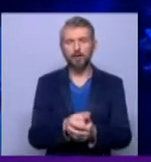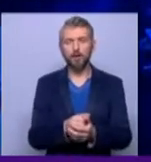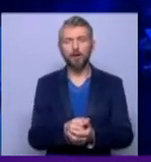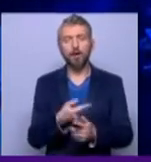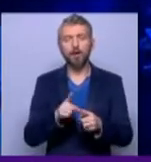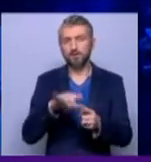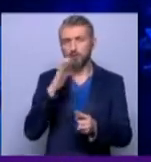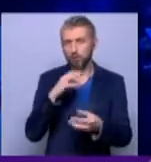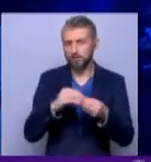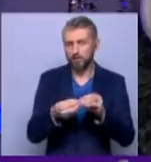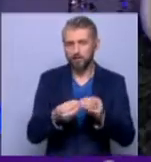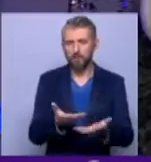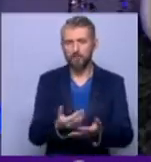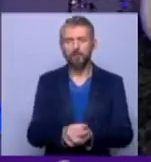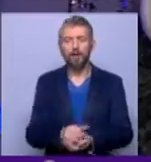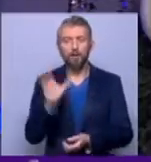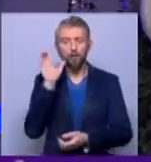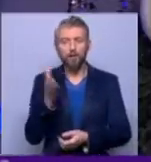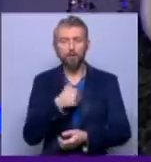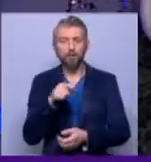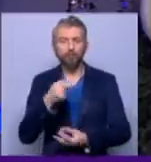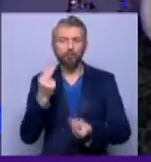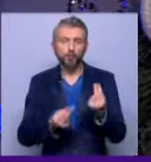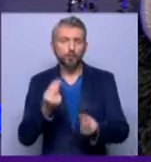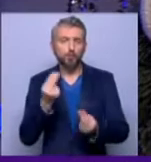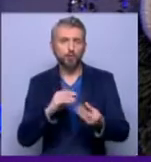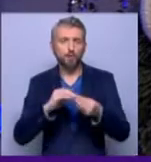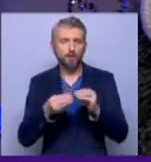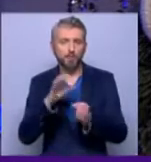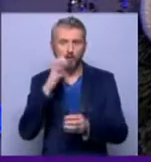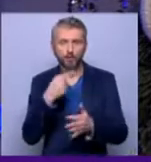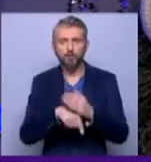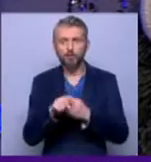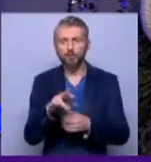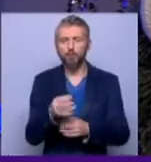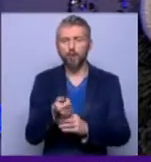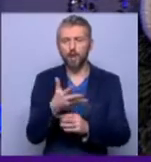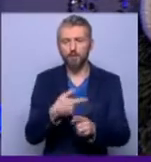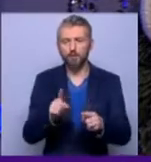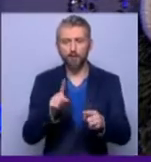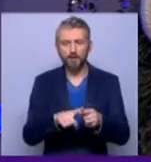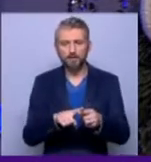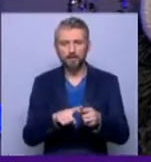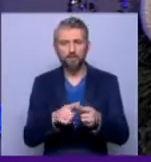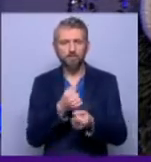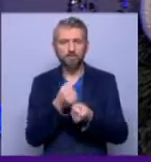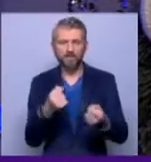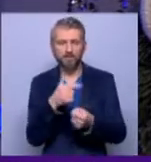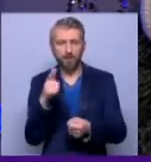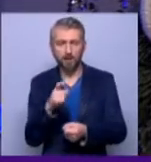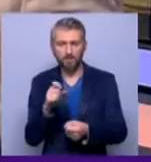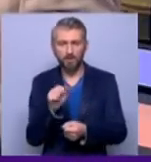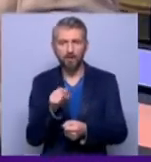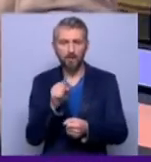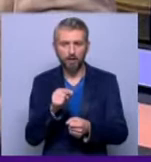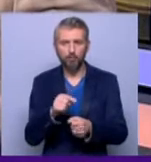Серйозна проблема. Слухайте. Ми тут шутим, но проблема-то серйозна, тому що по количеству вот этих вот хлопков и взрывов газа, ну, то есть оно